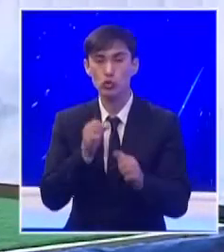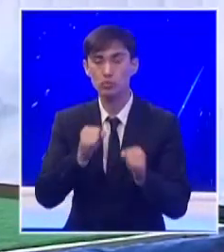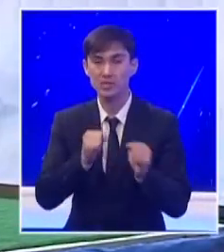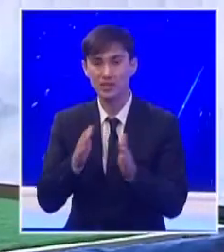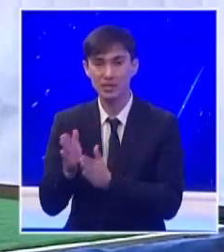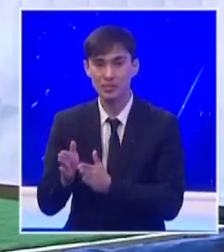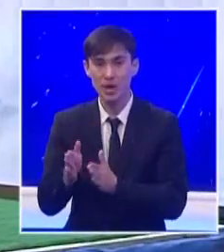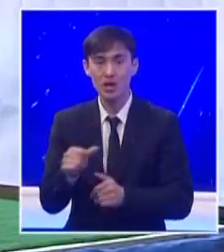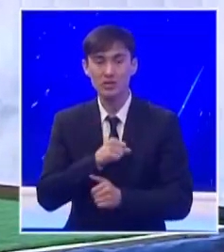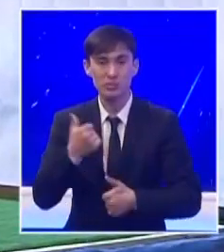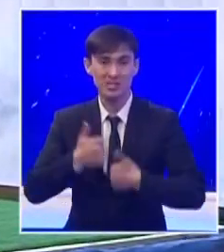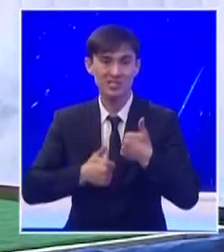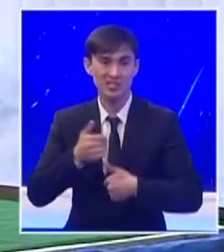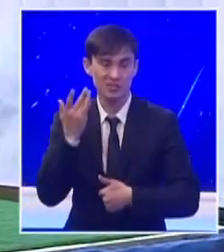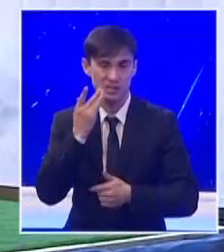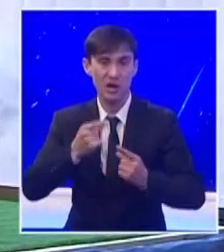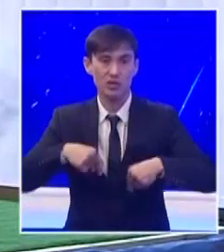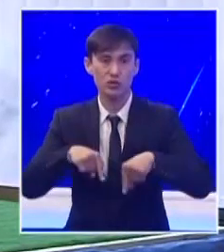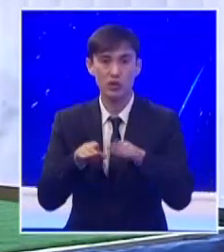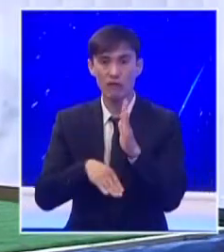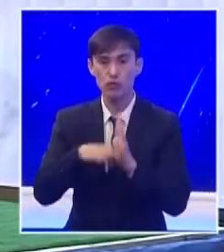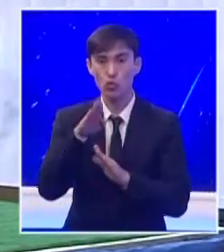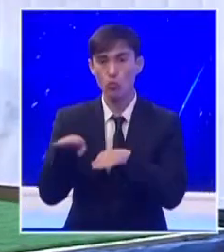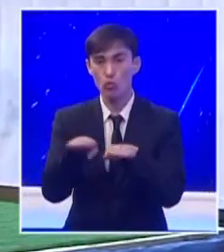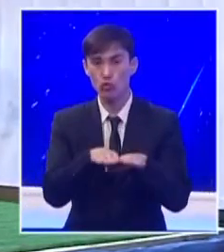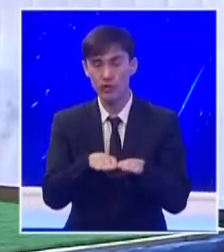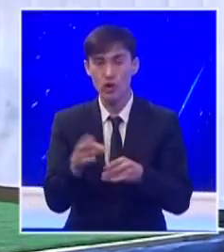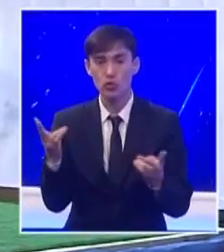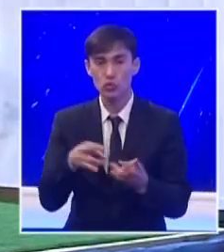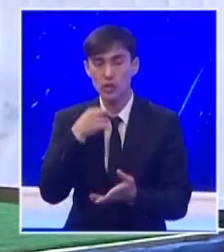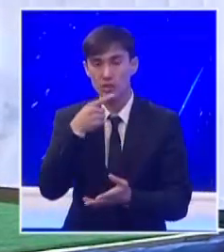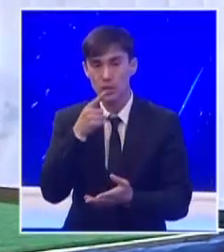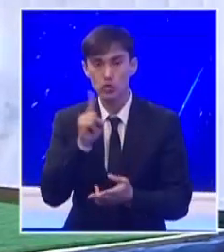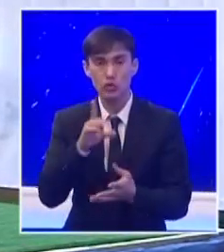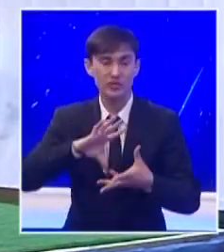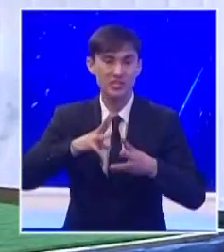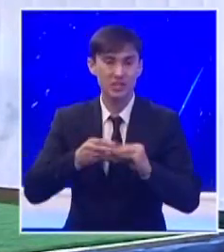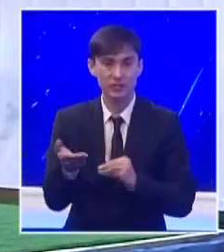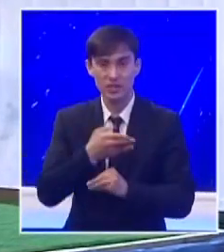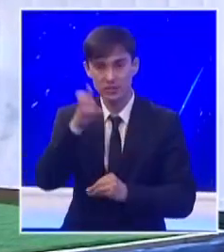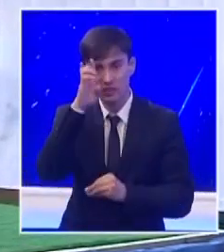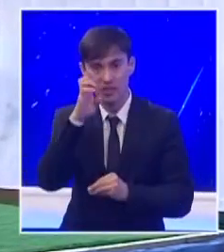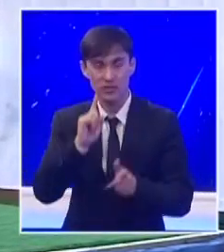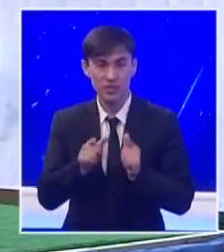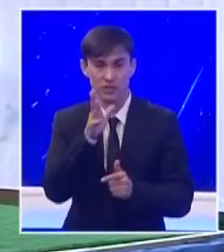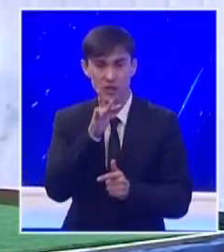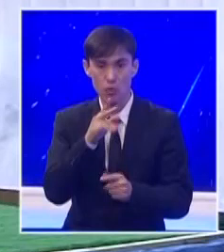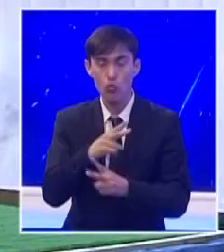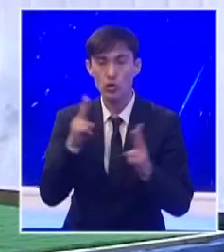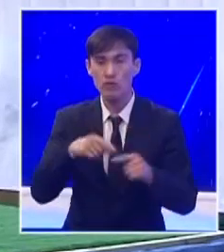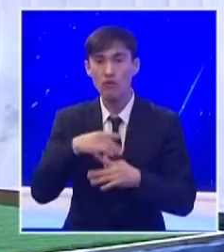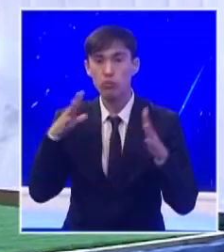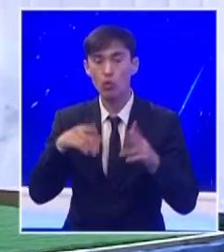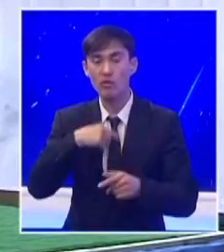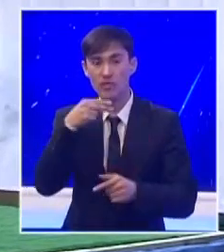стандартам. А сами состязания всегда организованы на высоком уровне. Нужно отметить, что в целом в нашей стране в настоящее время уделяется